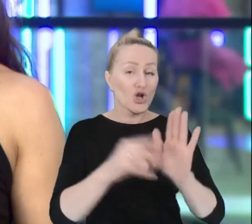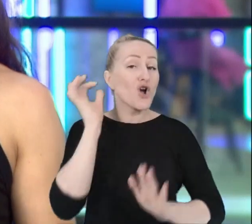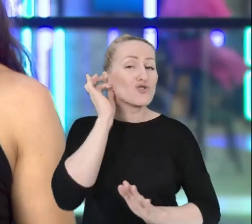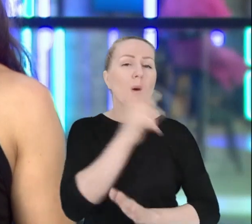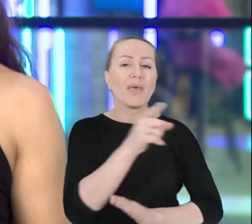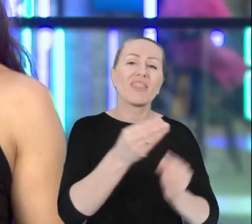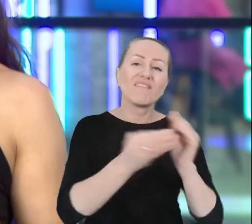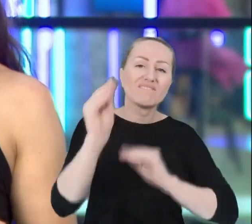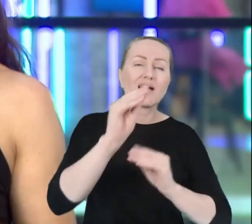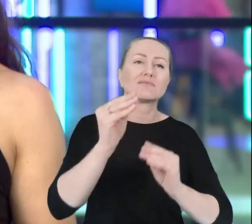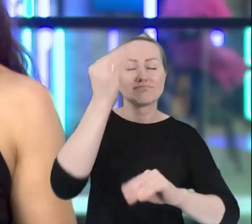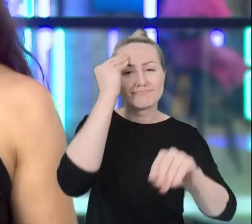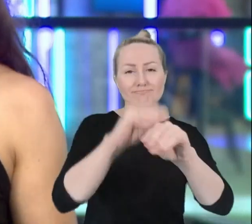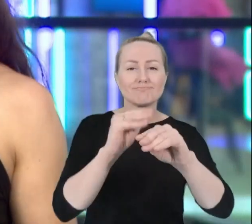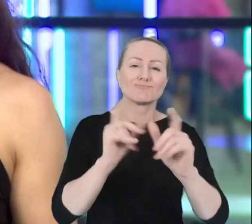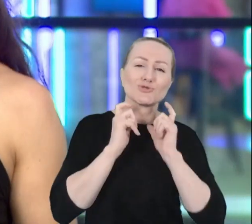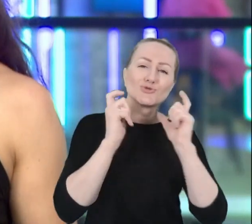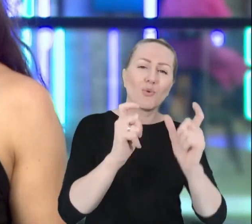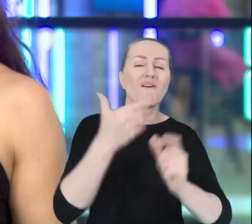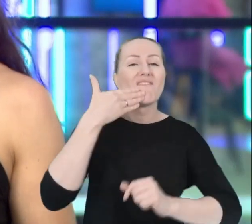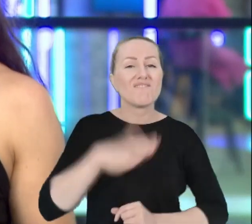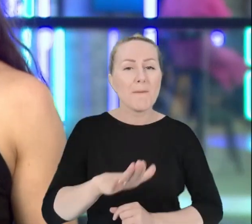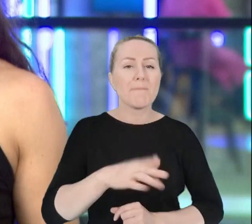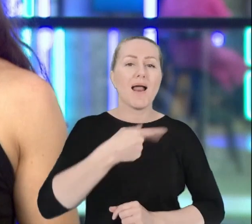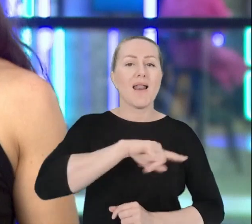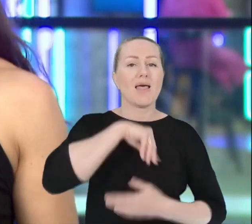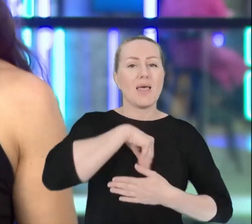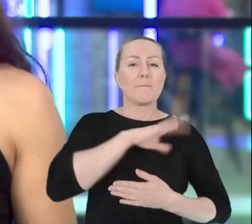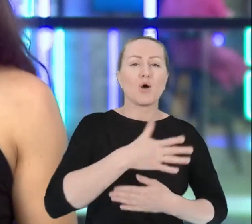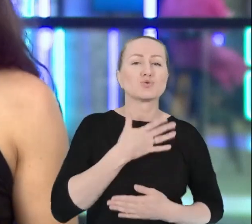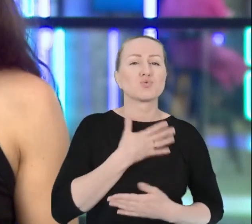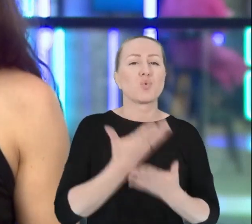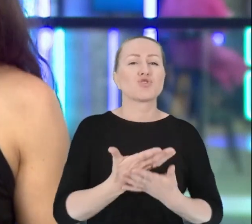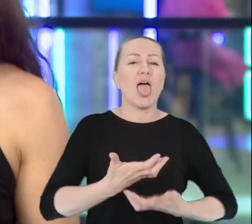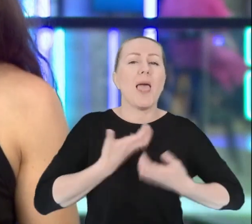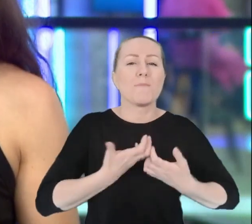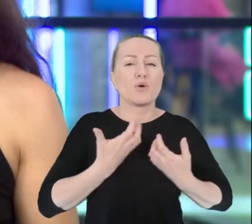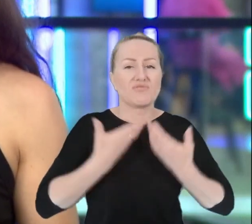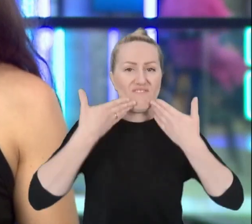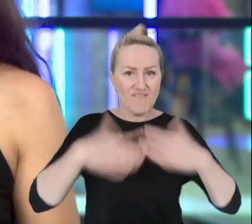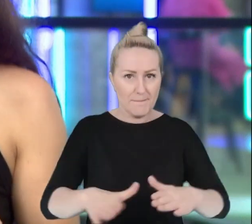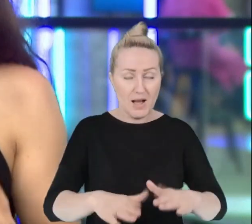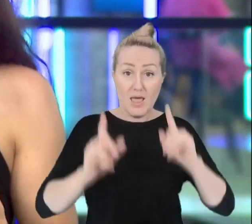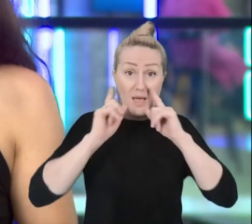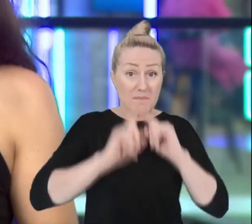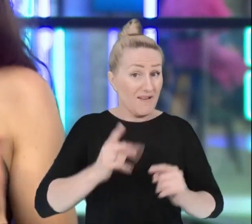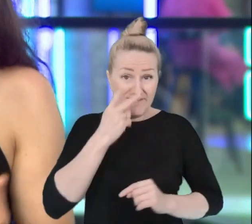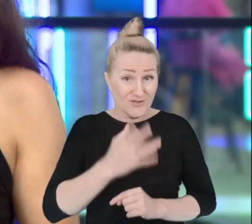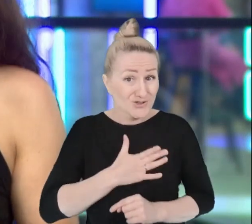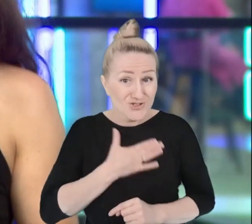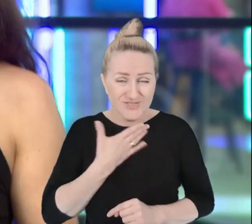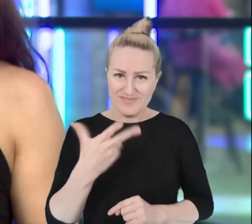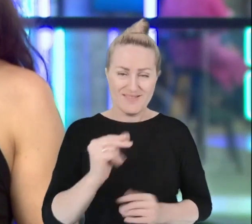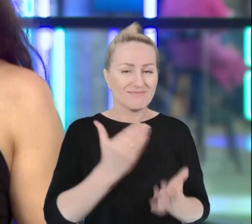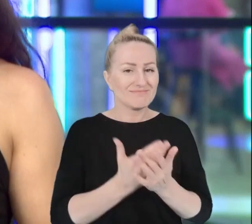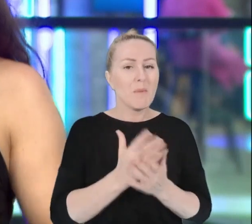zgłaszają objawy z tej puli wyczerpania emocjonalnego, co w zasadzie nie dziwi, bo my właśnie bardzo często